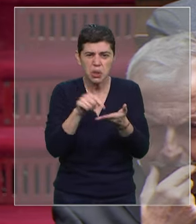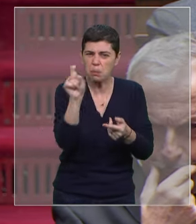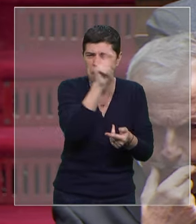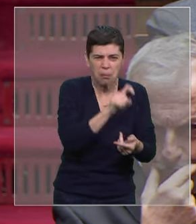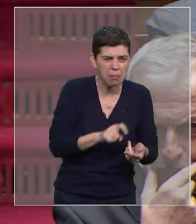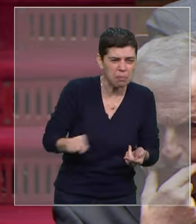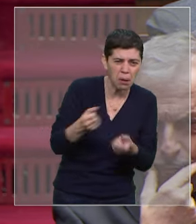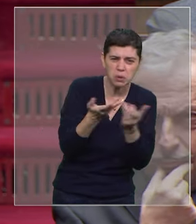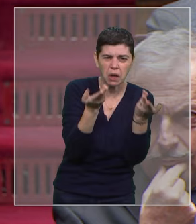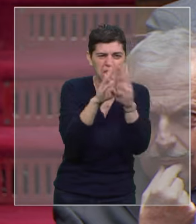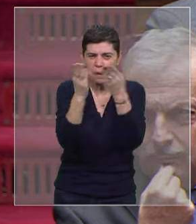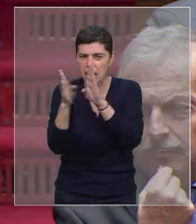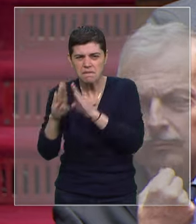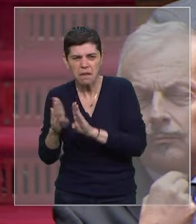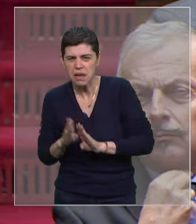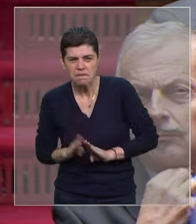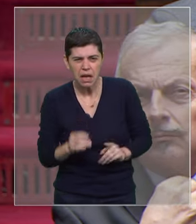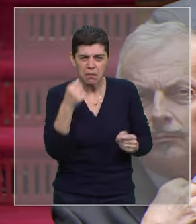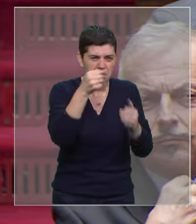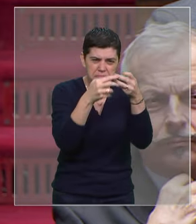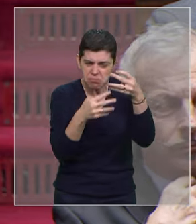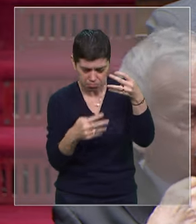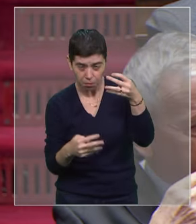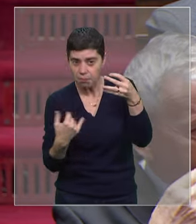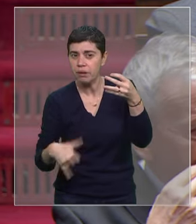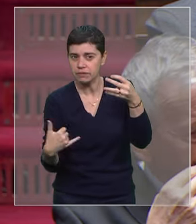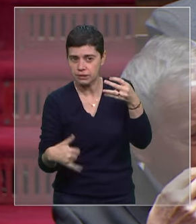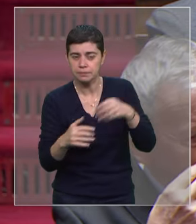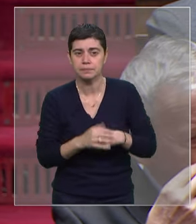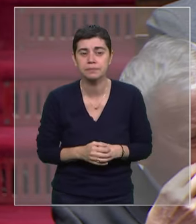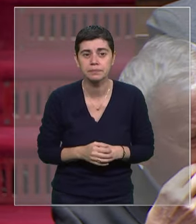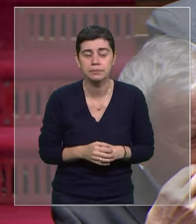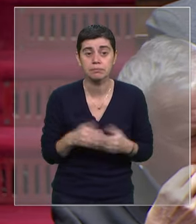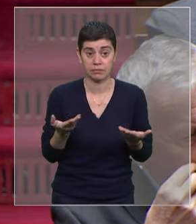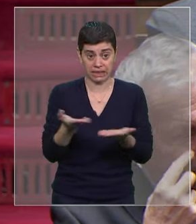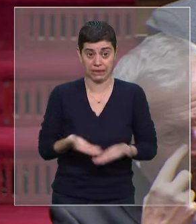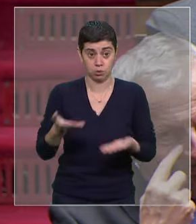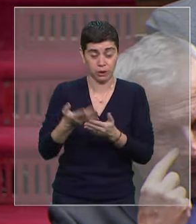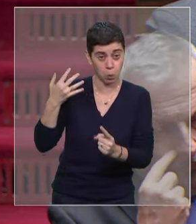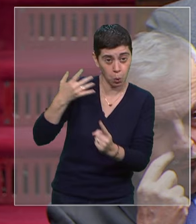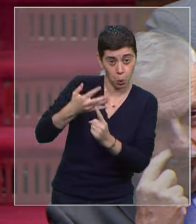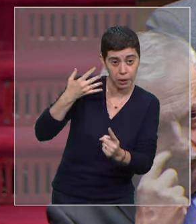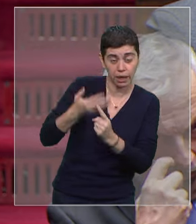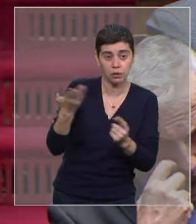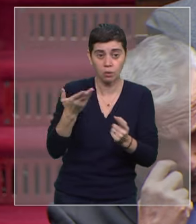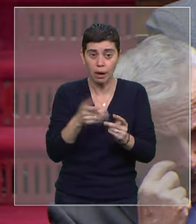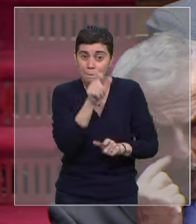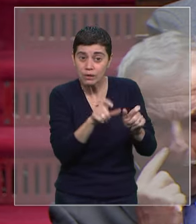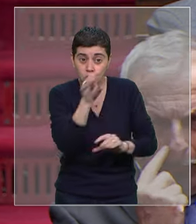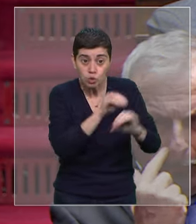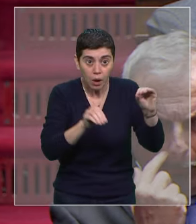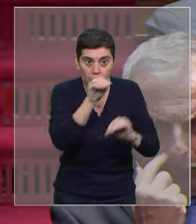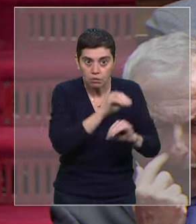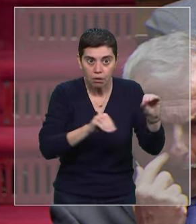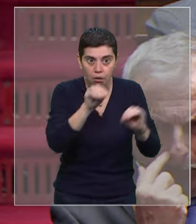Annecy, 30 à Montauban. Et la liste est loin, très loin d'être close. Notre contexte, c'est celui du manque de soignants qui s'aggrave,